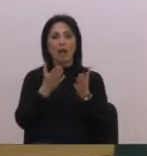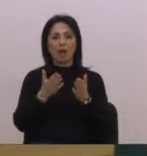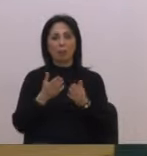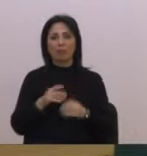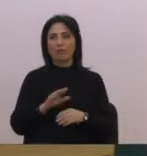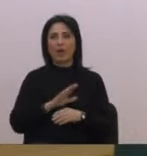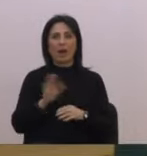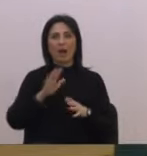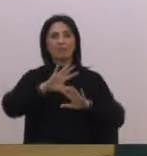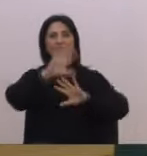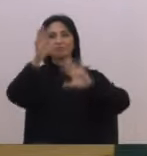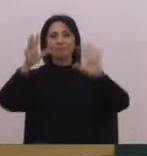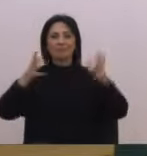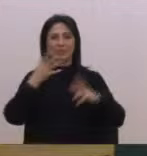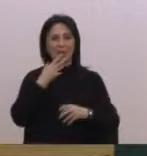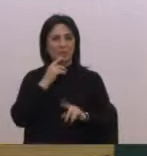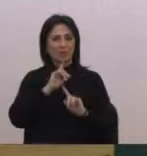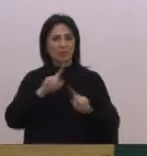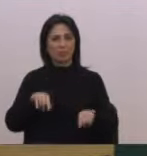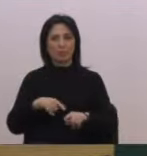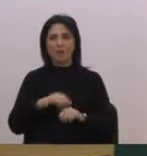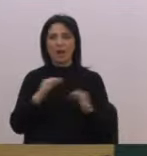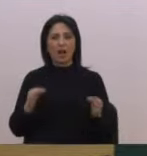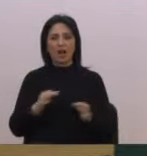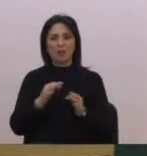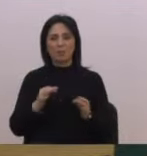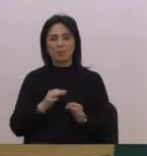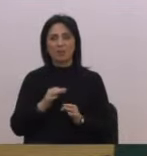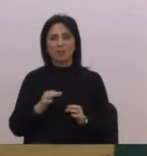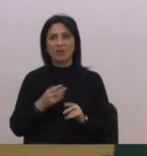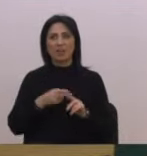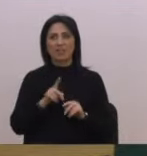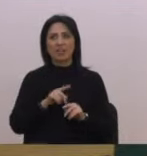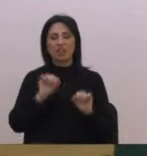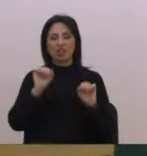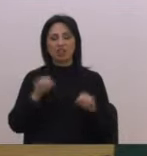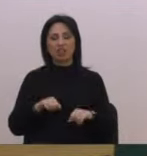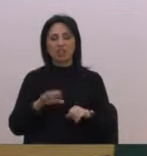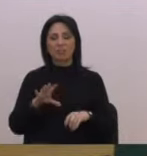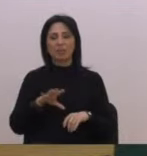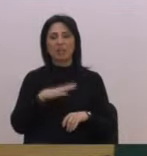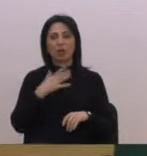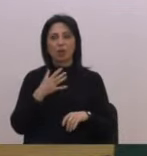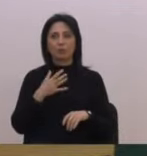აღარც ლანდშაფტი და არაფერი ის, რაც შეიძლება იყოს